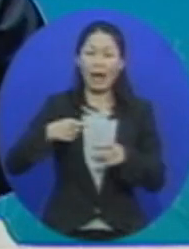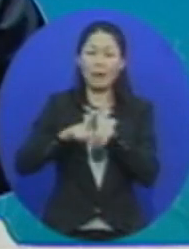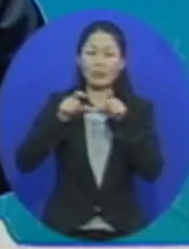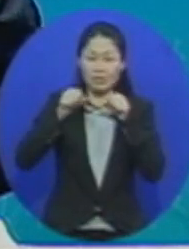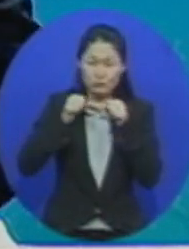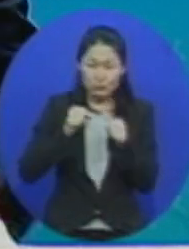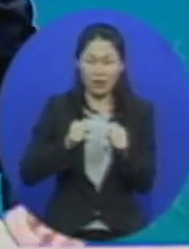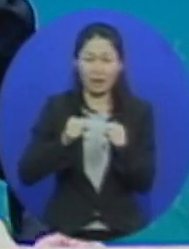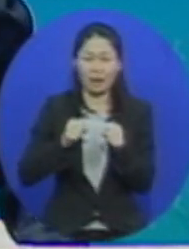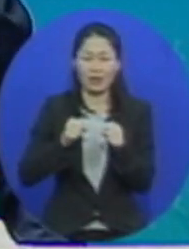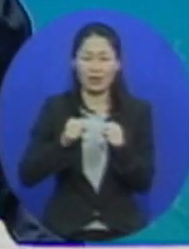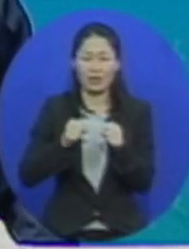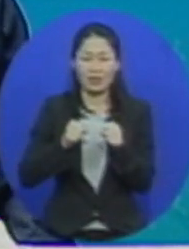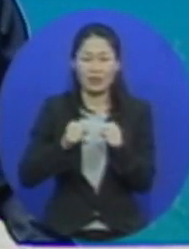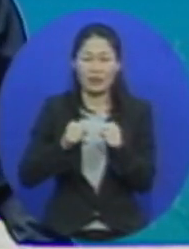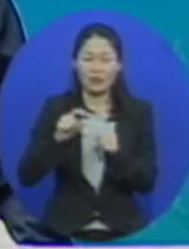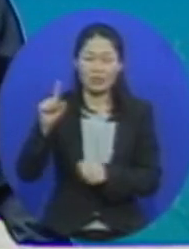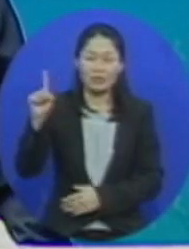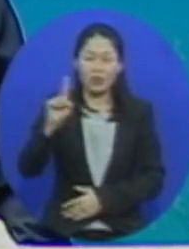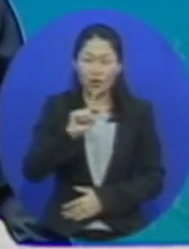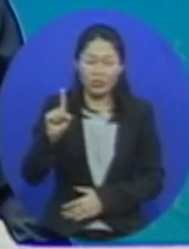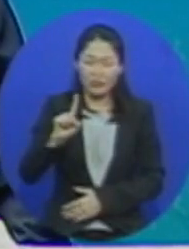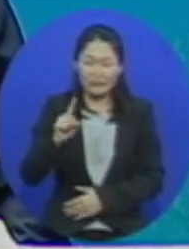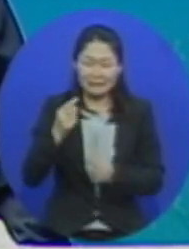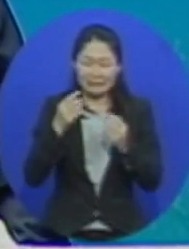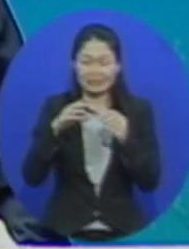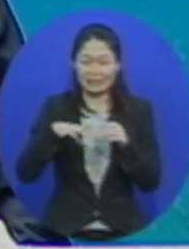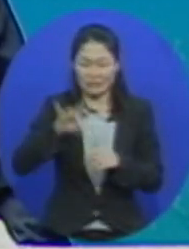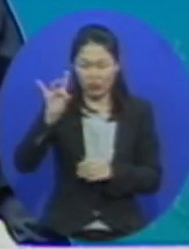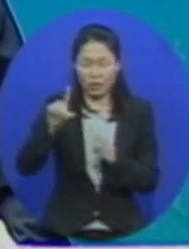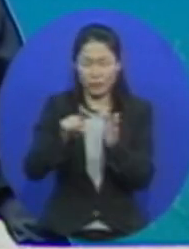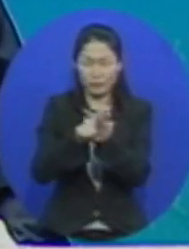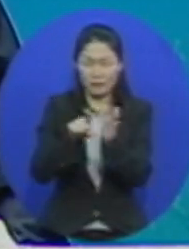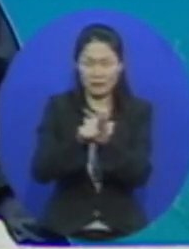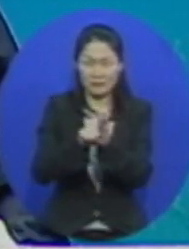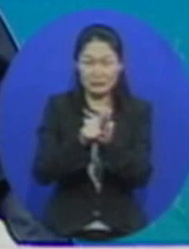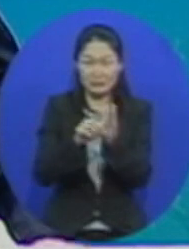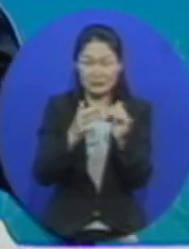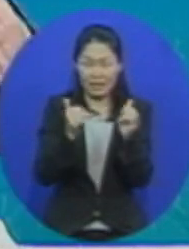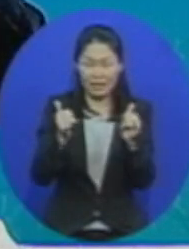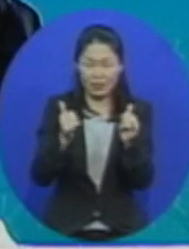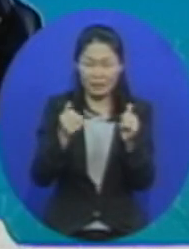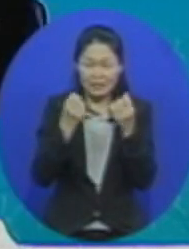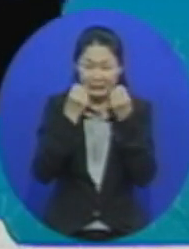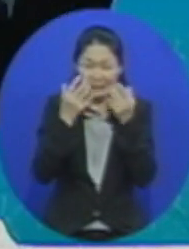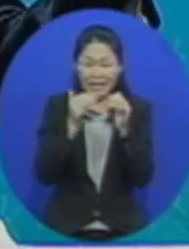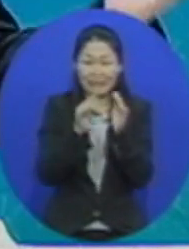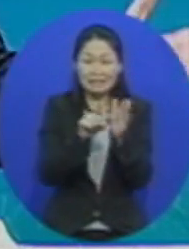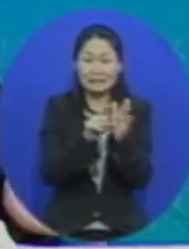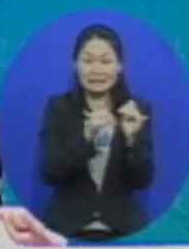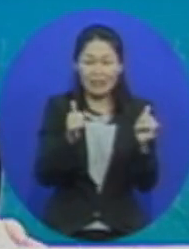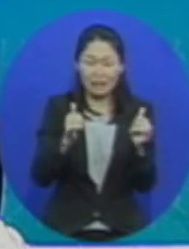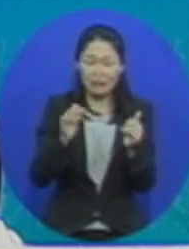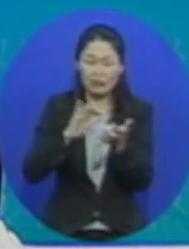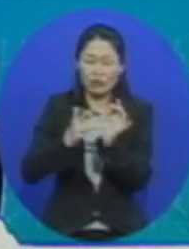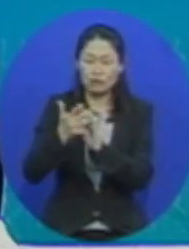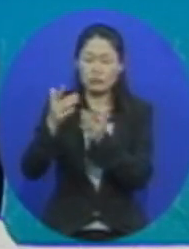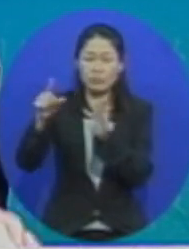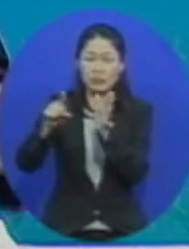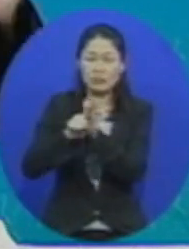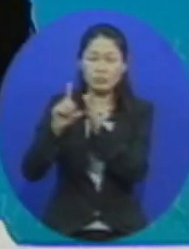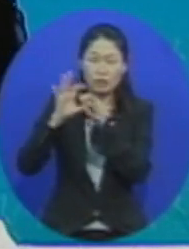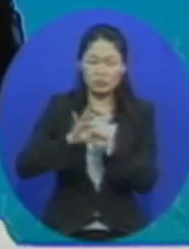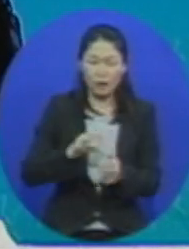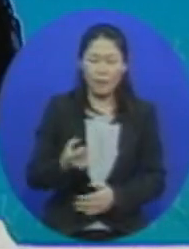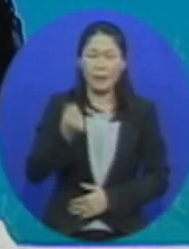구나 어떤 3 신자 한 분이 예수를 믿으시면 서 바로 정말 놀라운 은혜를 받았습니다